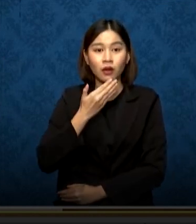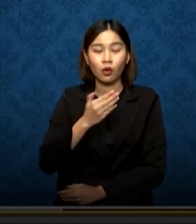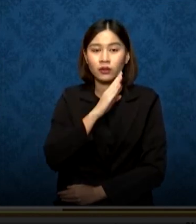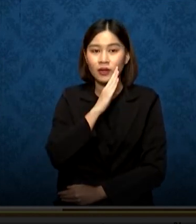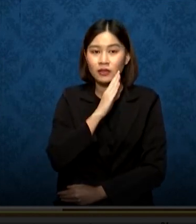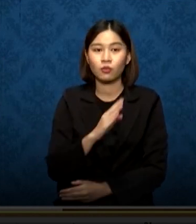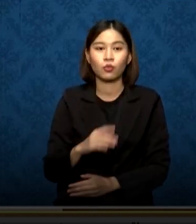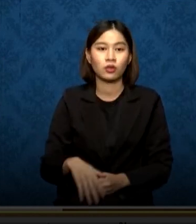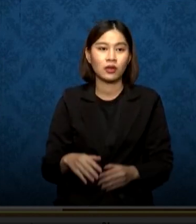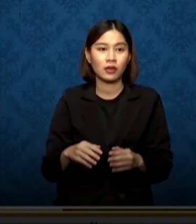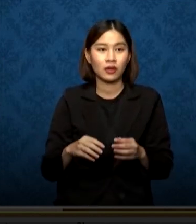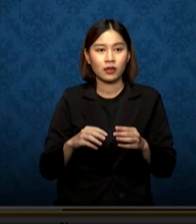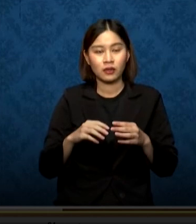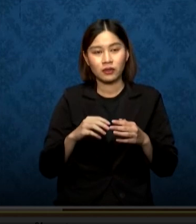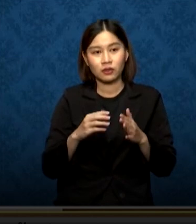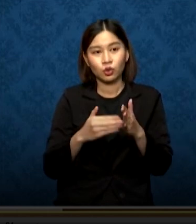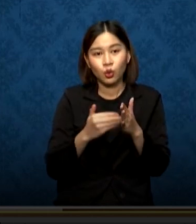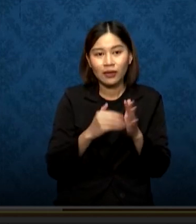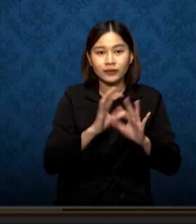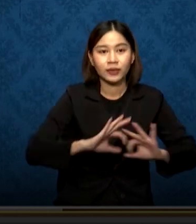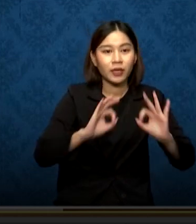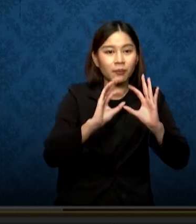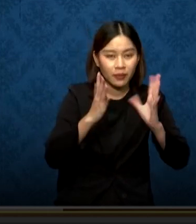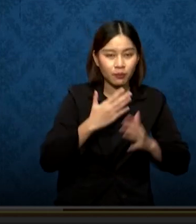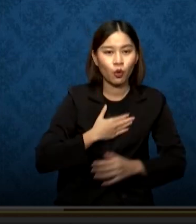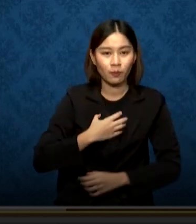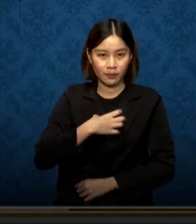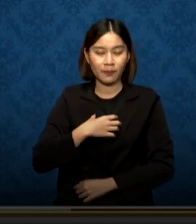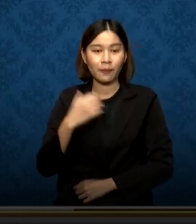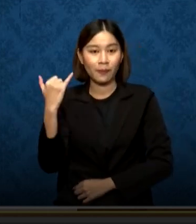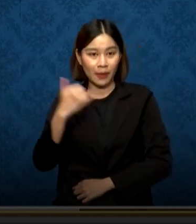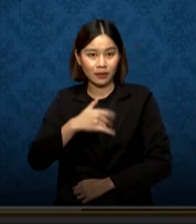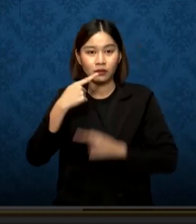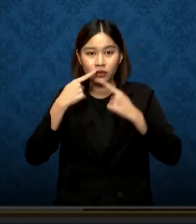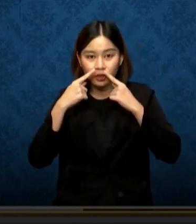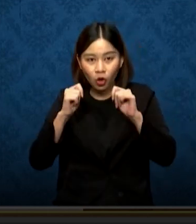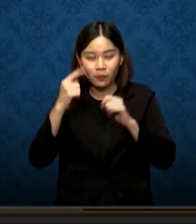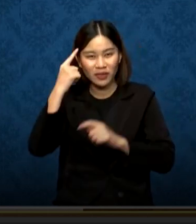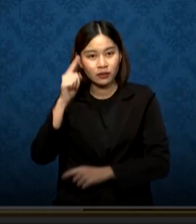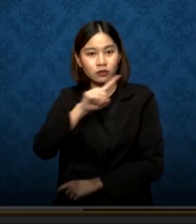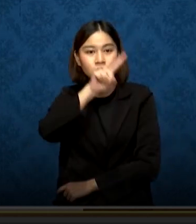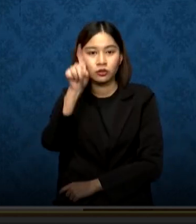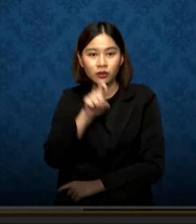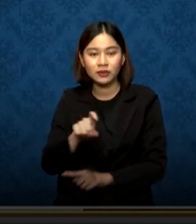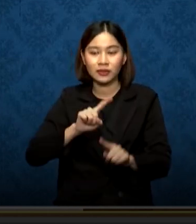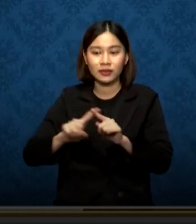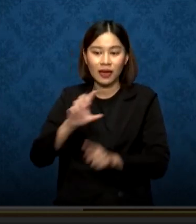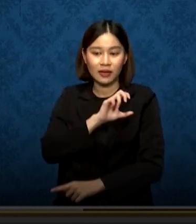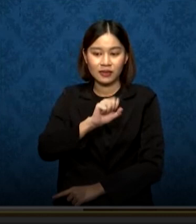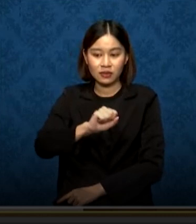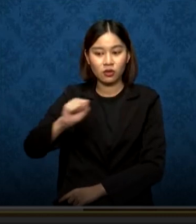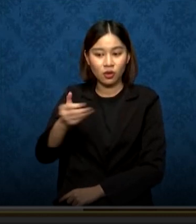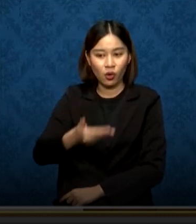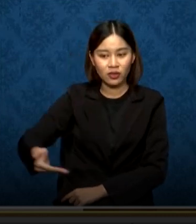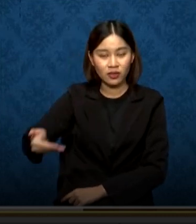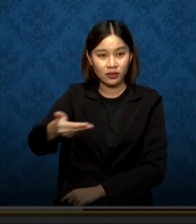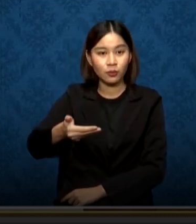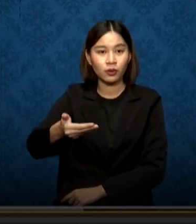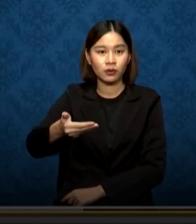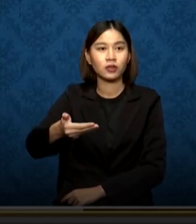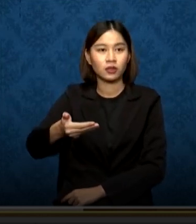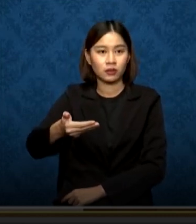ภารกิจจำเป็นผมก็จะพยายามมาตอบกระทู้ข้อสงสัยที่ทางท่านสมาชิกหลายๆท่